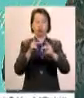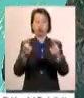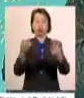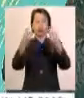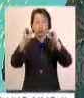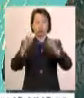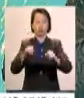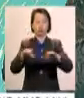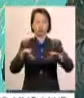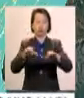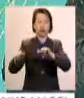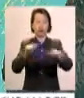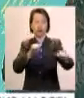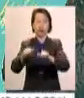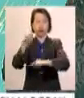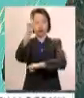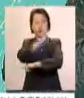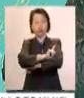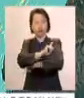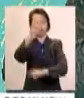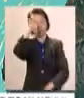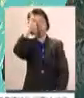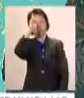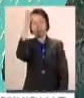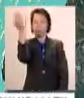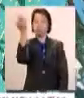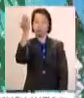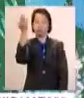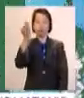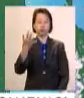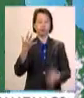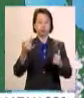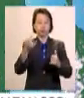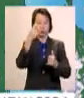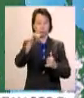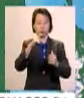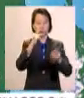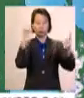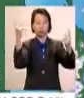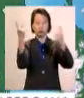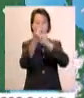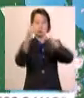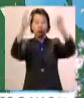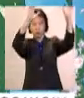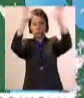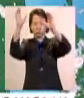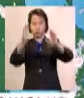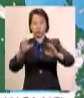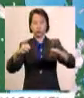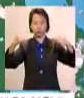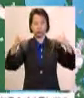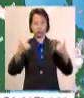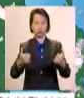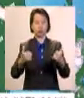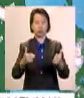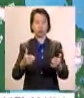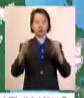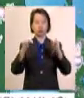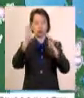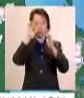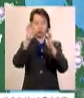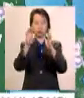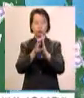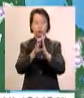bolehlah melakukan aktiviti seharian seperti biasa. Seterusnya, untuk melihat keadaan cuaca semasa pula, kita beralih ke paparan